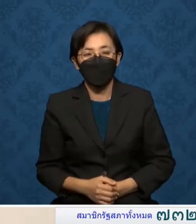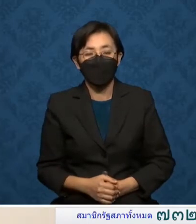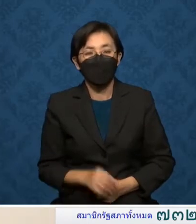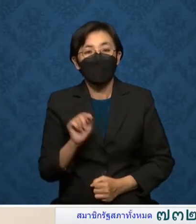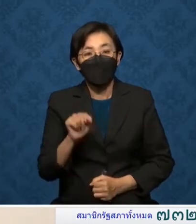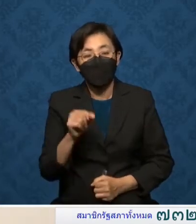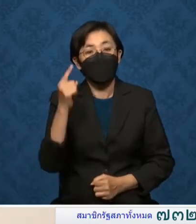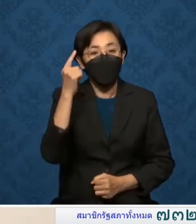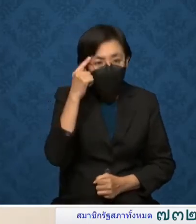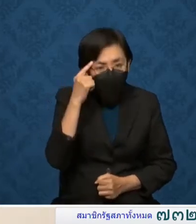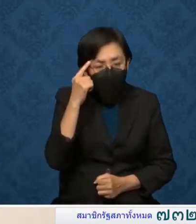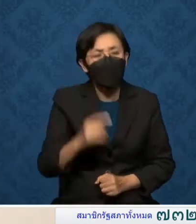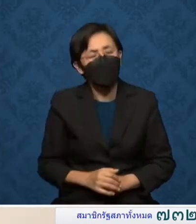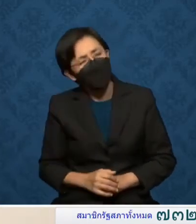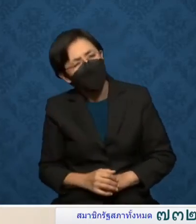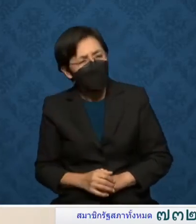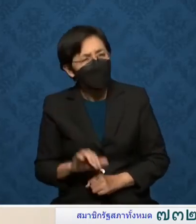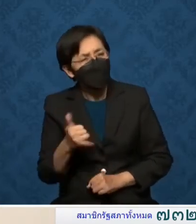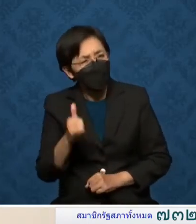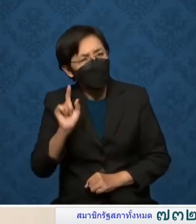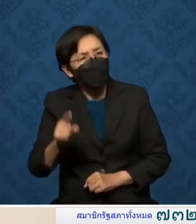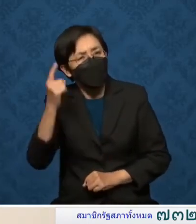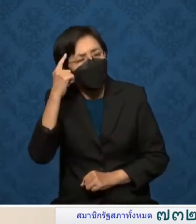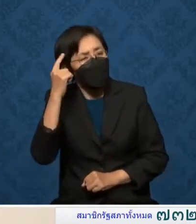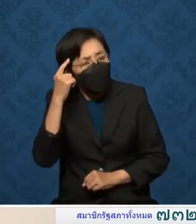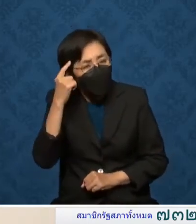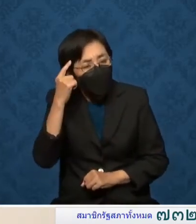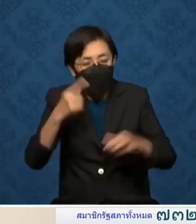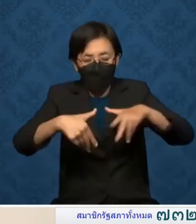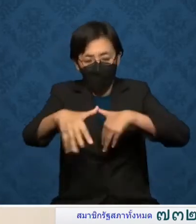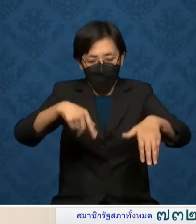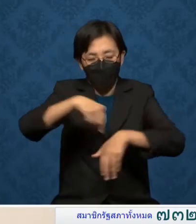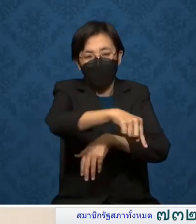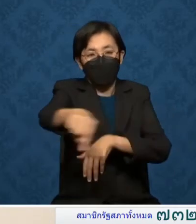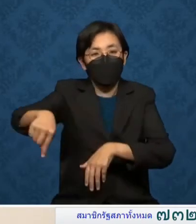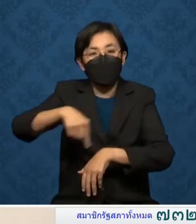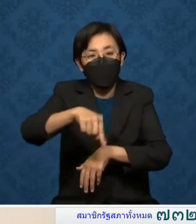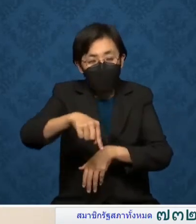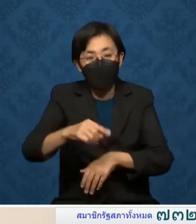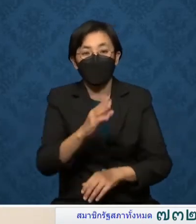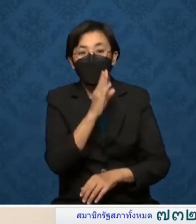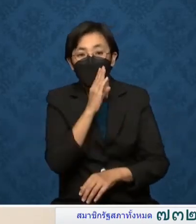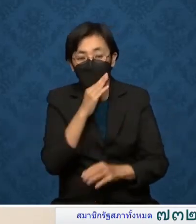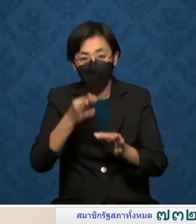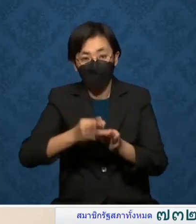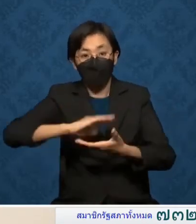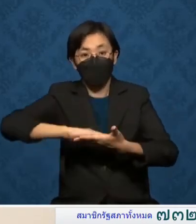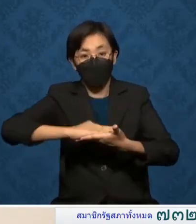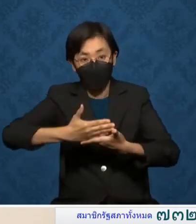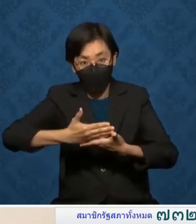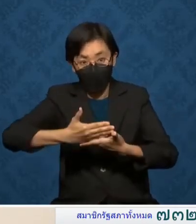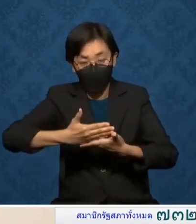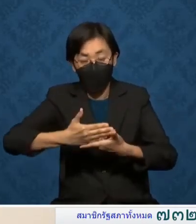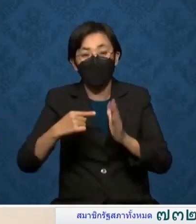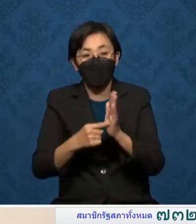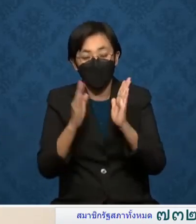รู้เราม่งเน้นไปที่พี่น้องประชาชนที่เป็ชาวบ้านแต่ถาเปคนเปิดบญชีหอทเกี่ยวข้องถ้าเป็อย่ผ